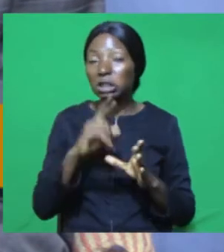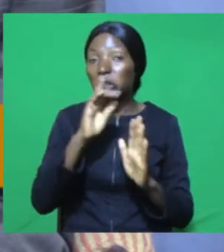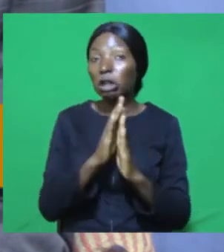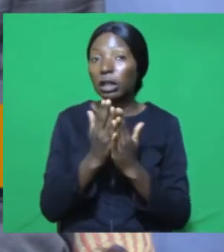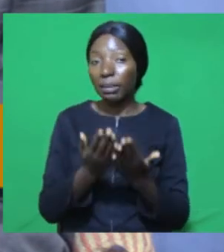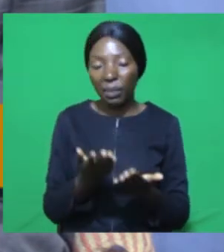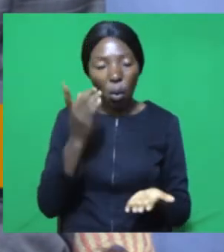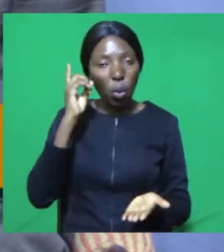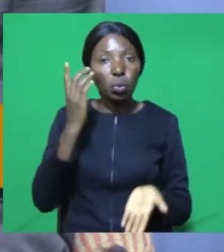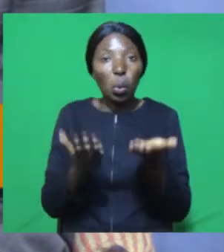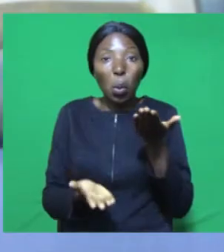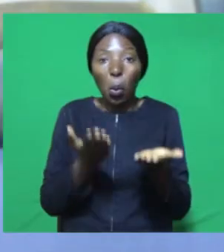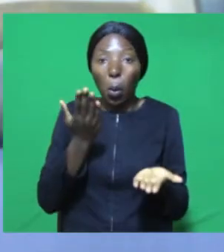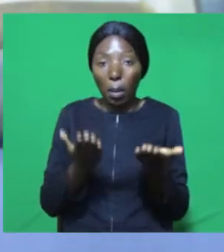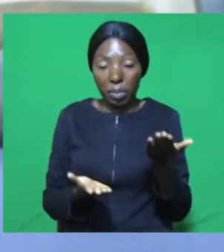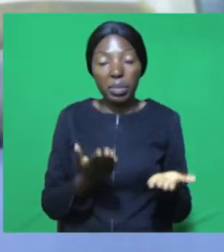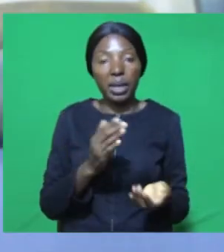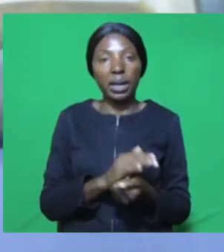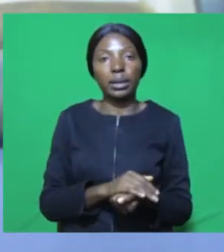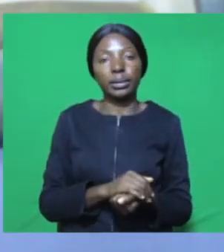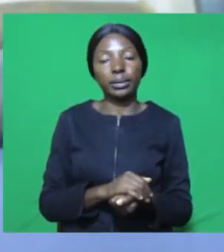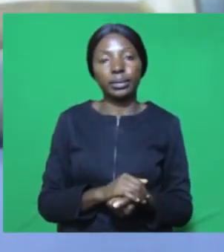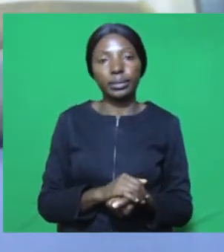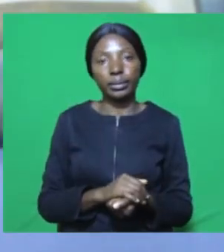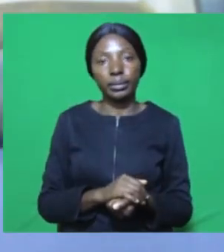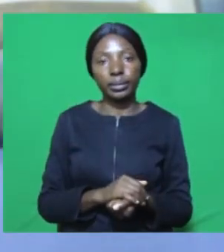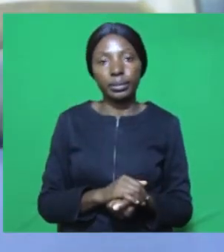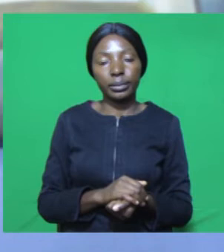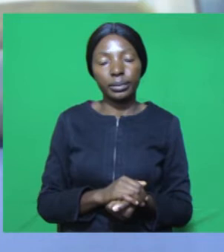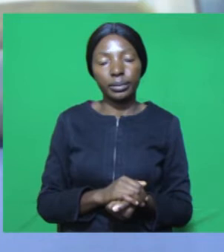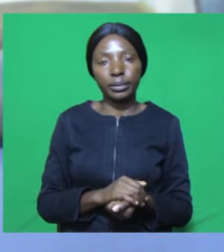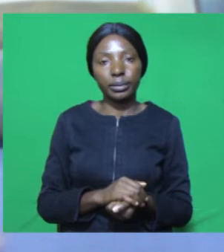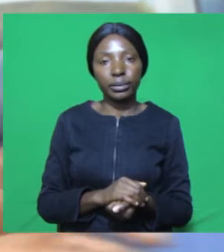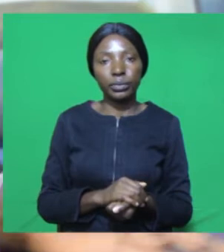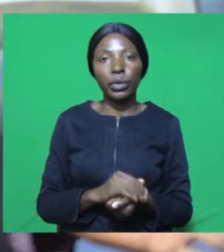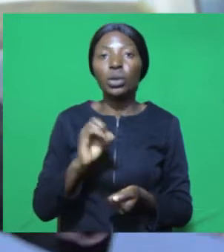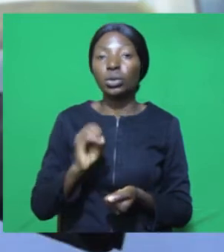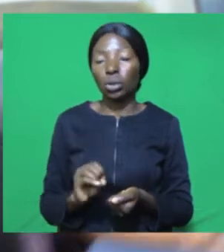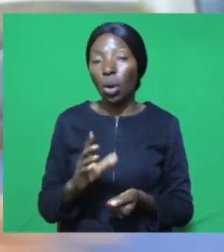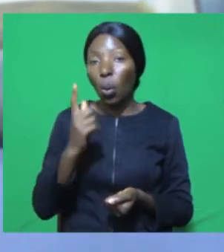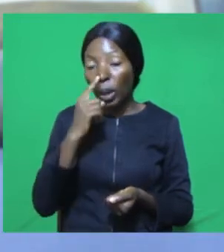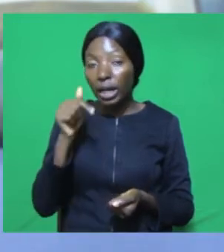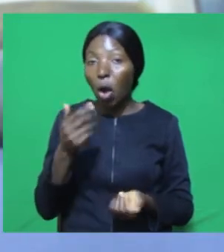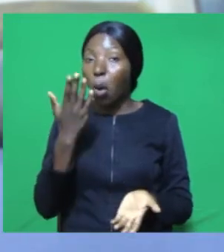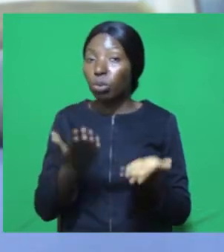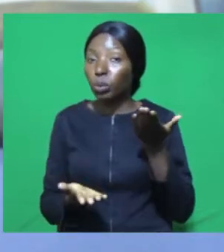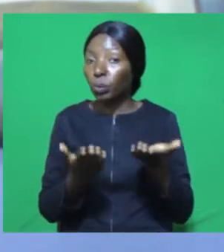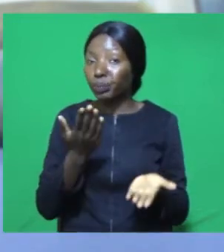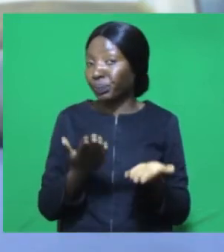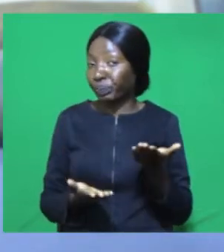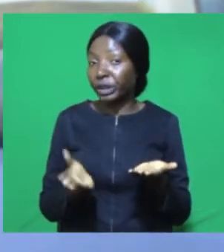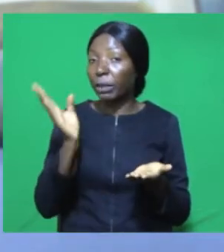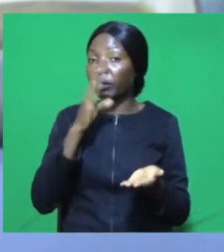ipapo waiita here sezvinofanira kuitwa handiti wakabataka saka kana kuyera ikoko kwapera